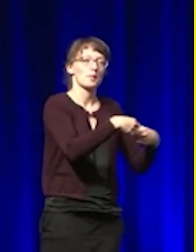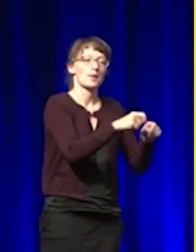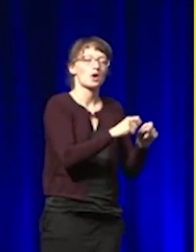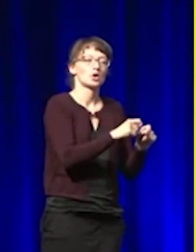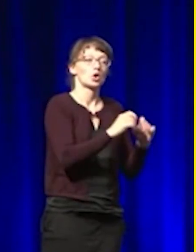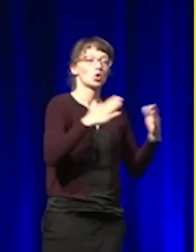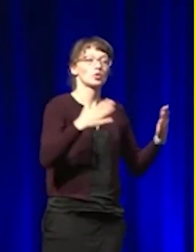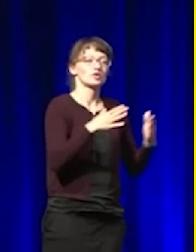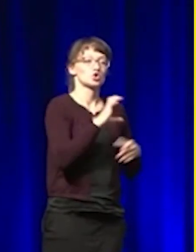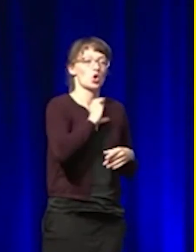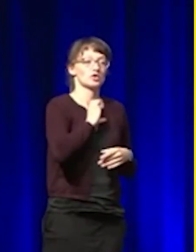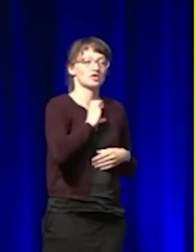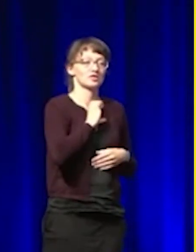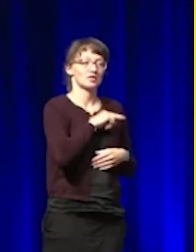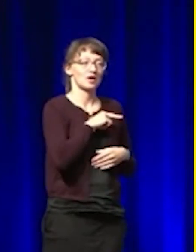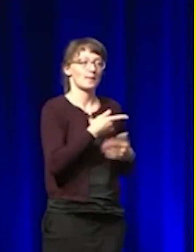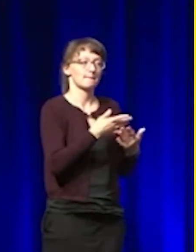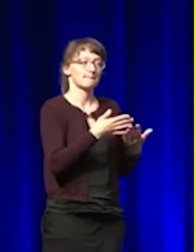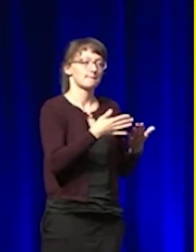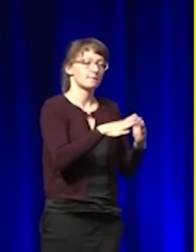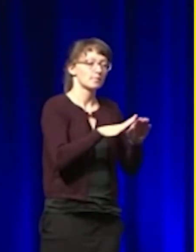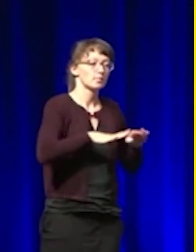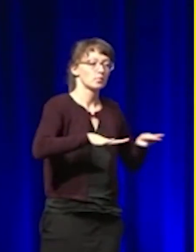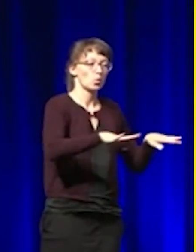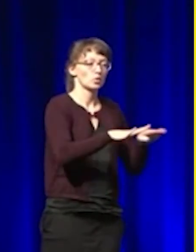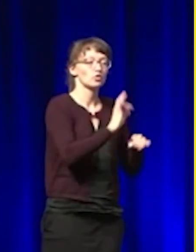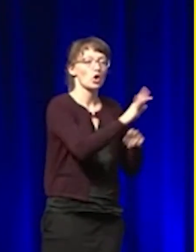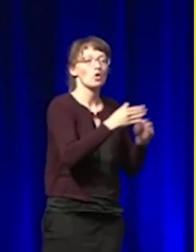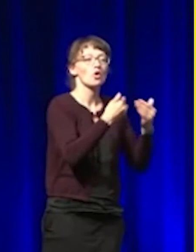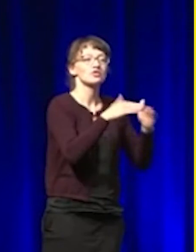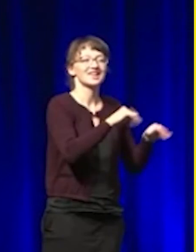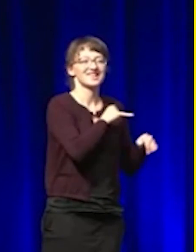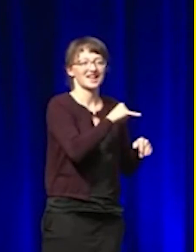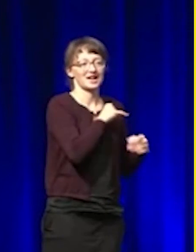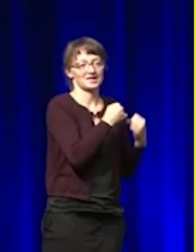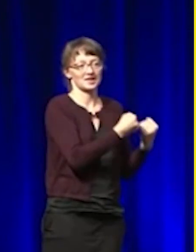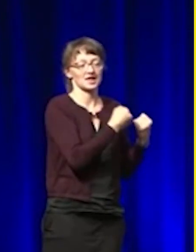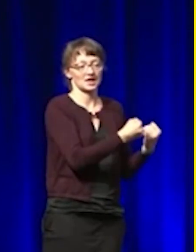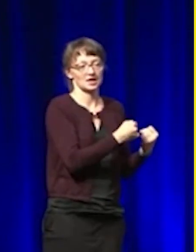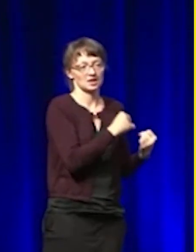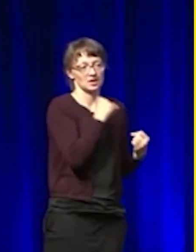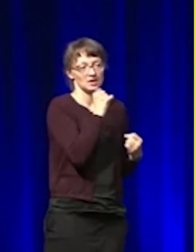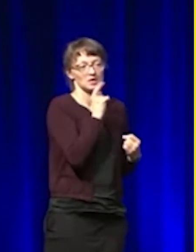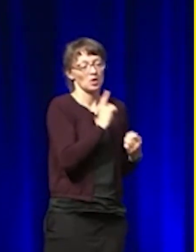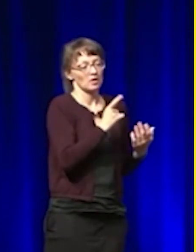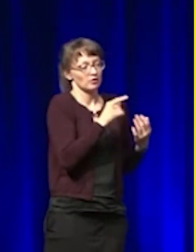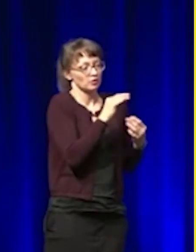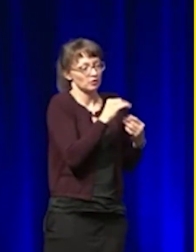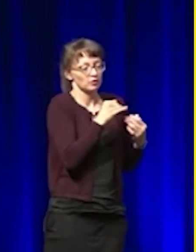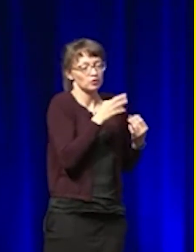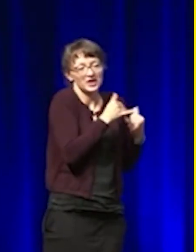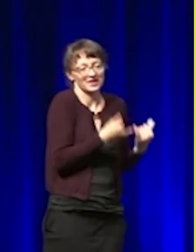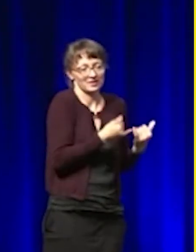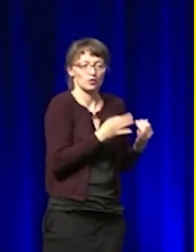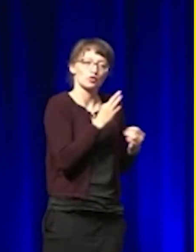Boden für das öffentliche Interesse zu sichern und zwar nicht nur einmalig, sondern für die ganze Zukunft. Es gibt einen